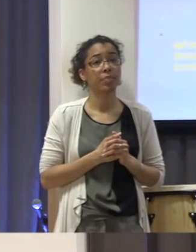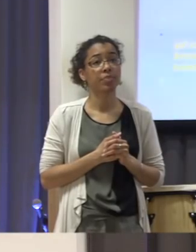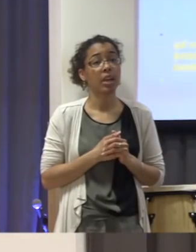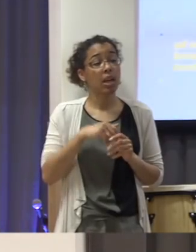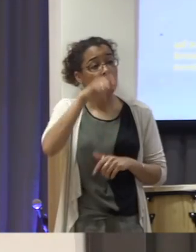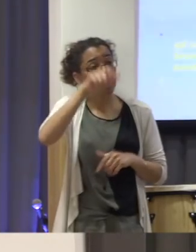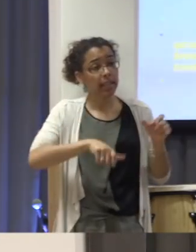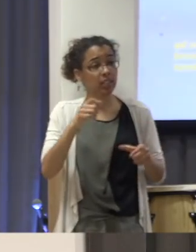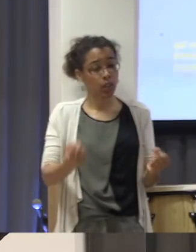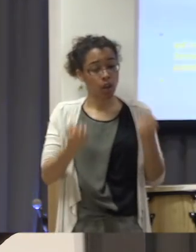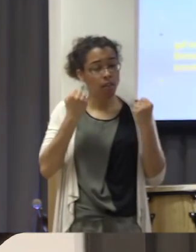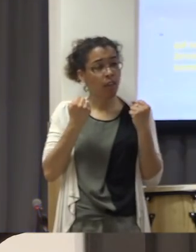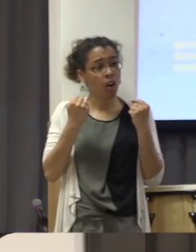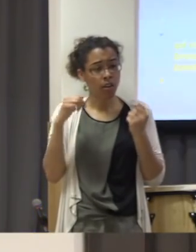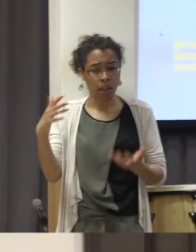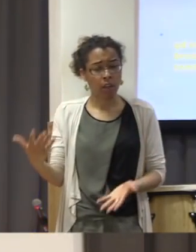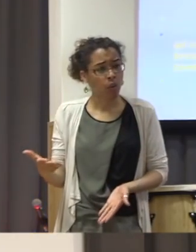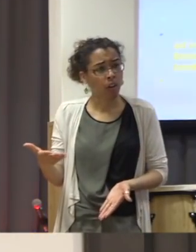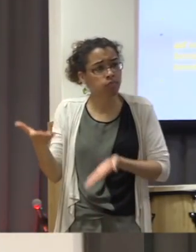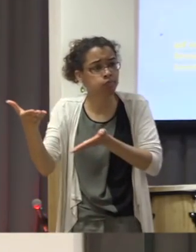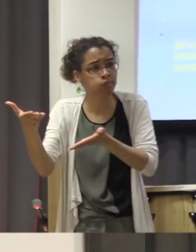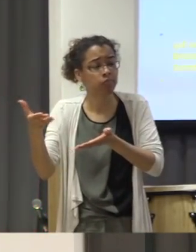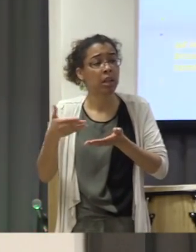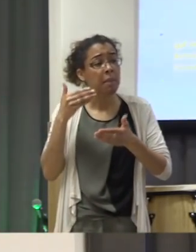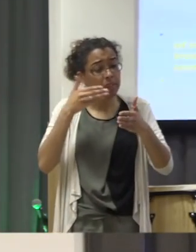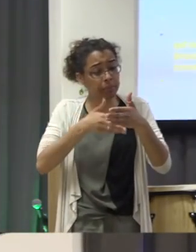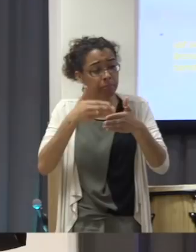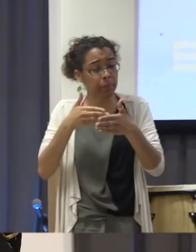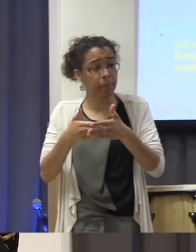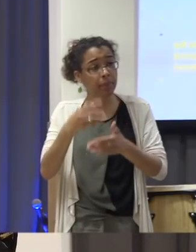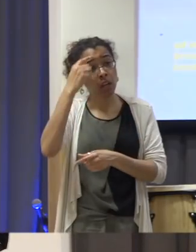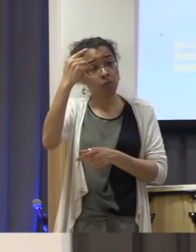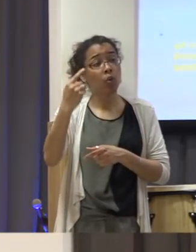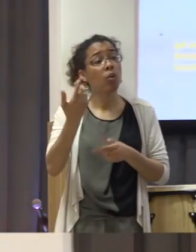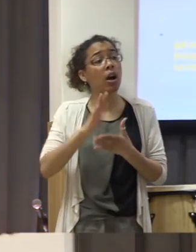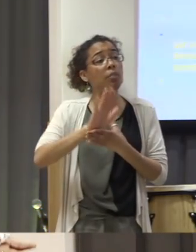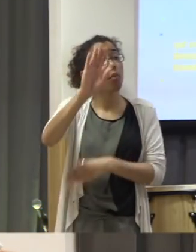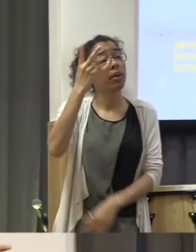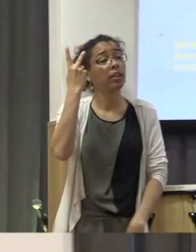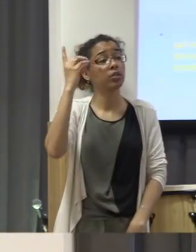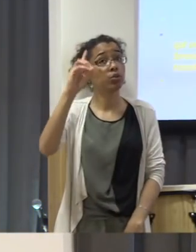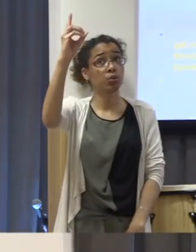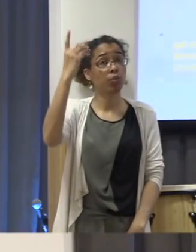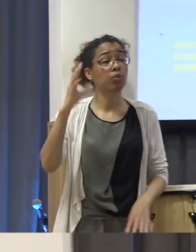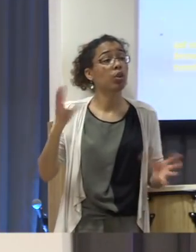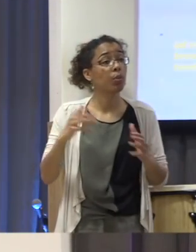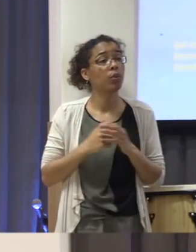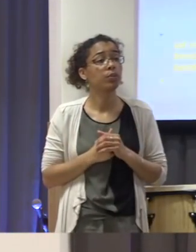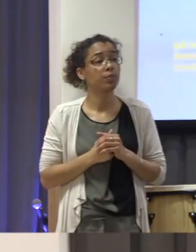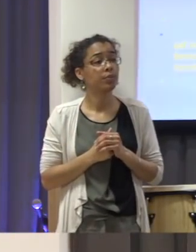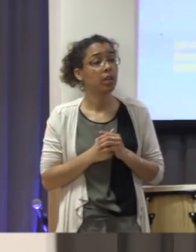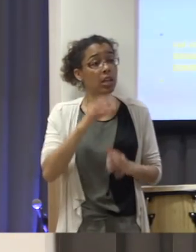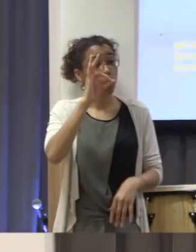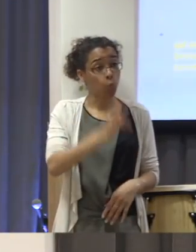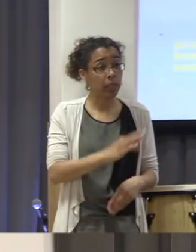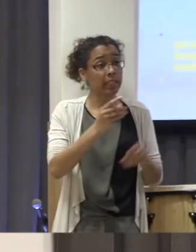l'effort malgré les obstacles. Croire à la promesse de Dieu. Ces promesses sont comment? Oui,